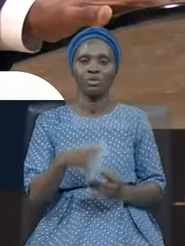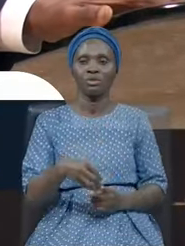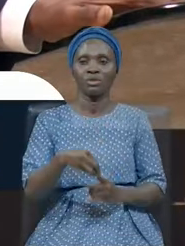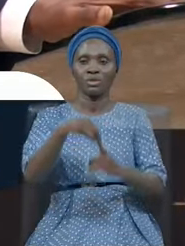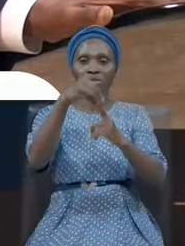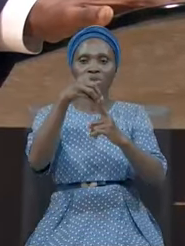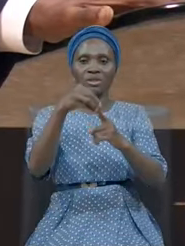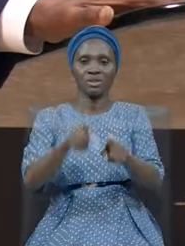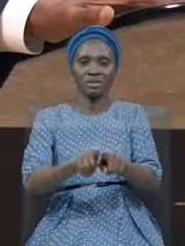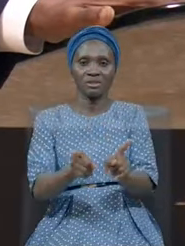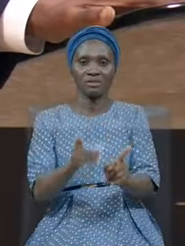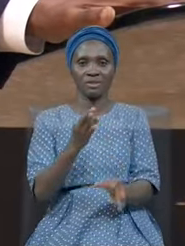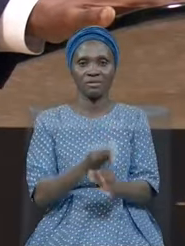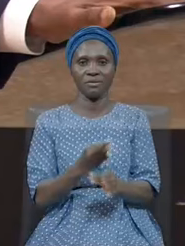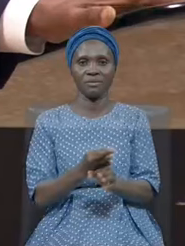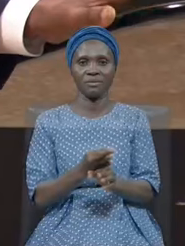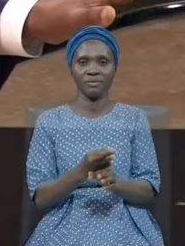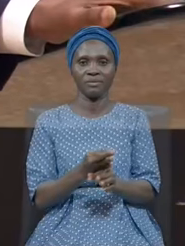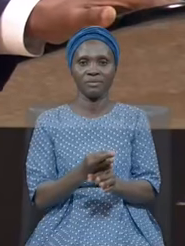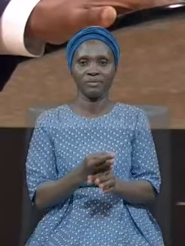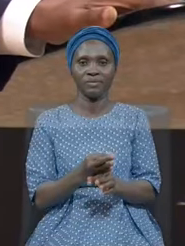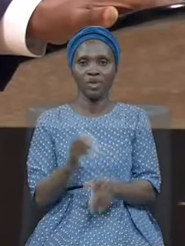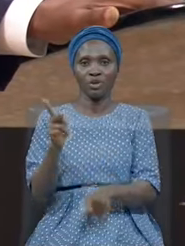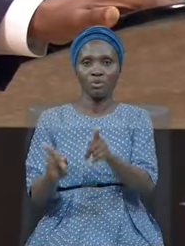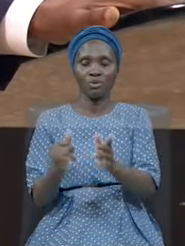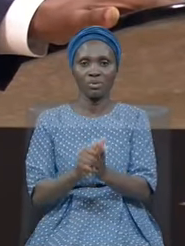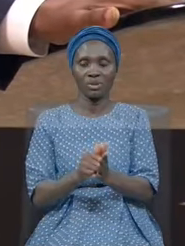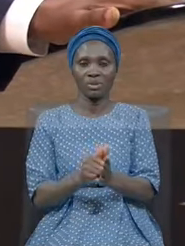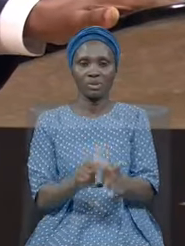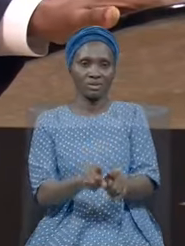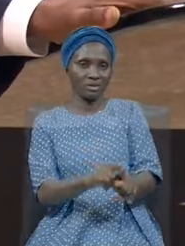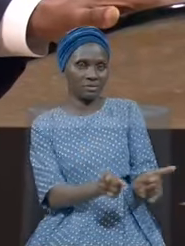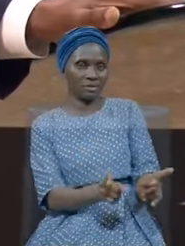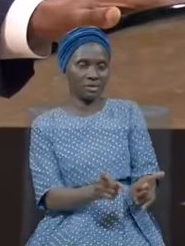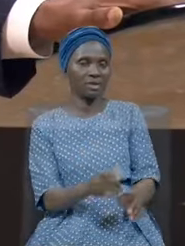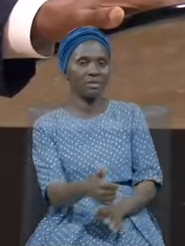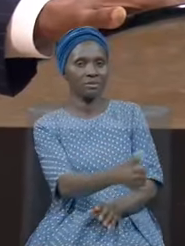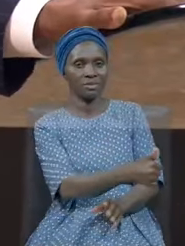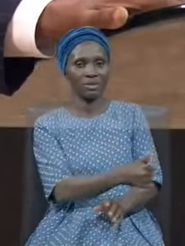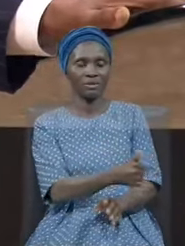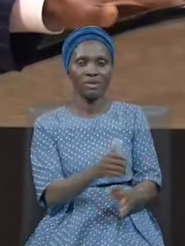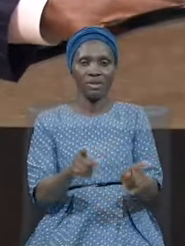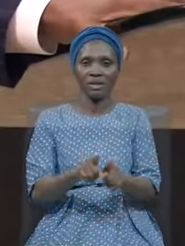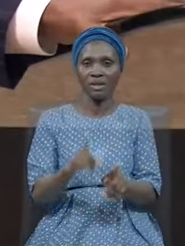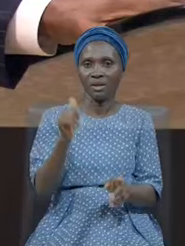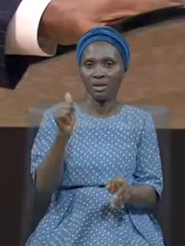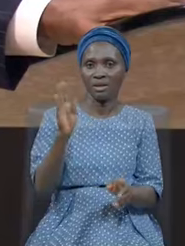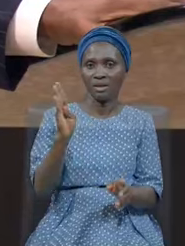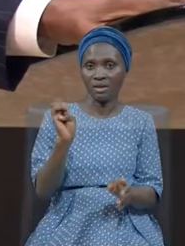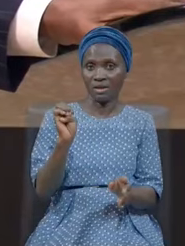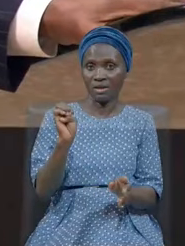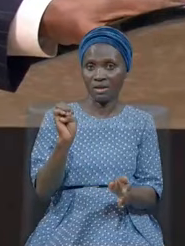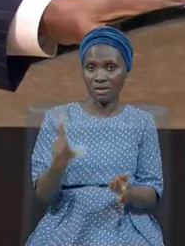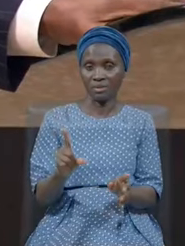distingué comment les gens se sont-ils distingués Abel s'était distingué